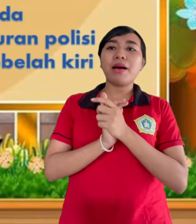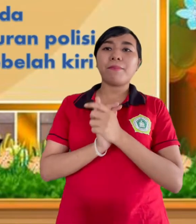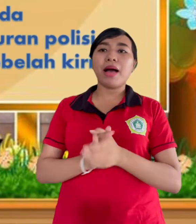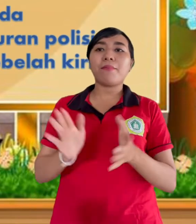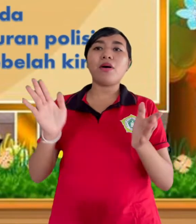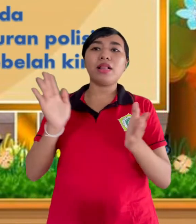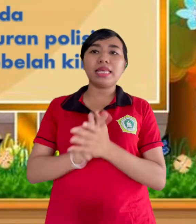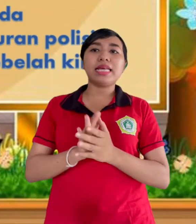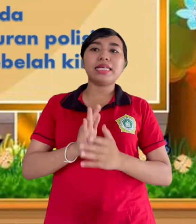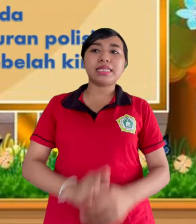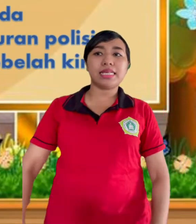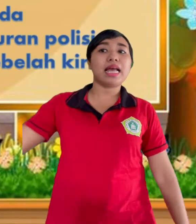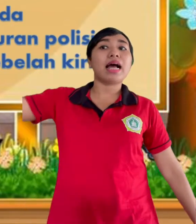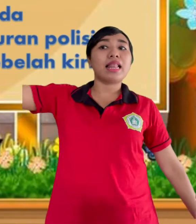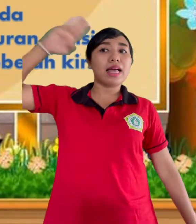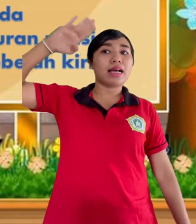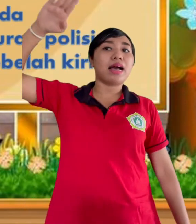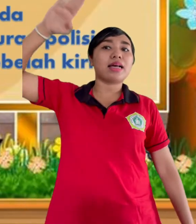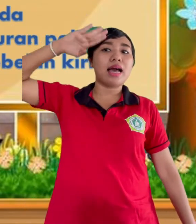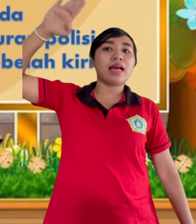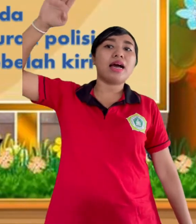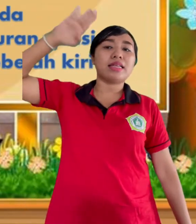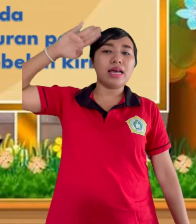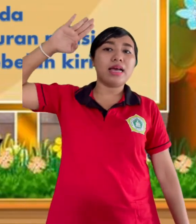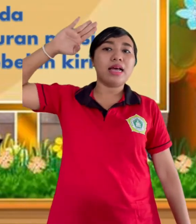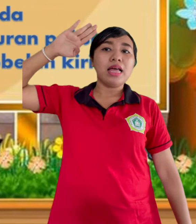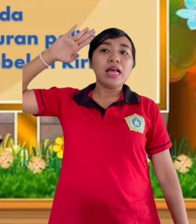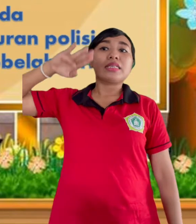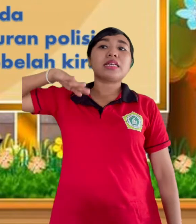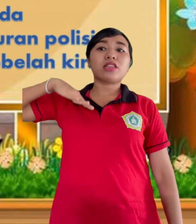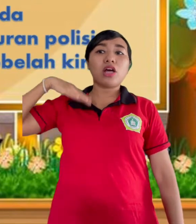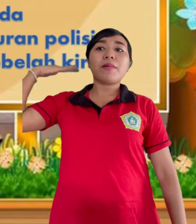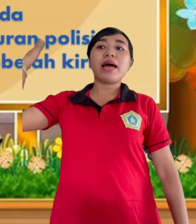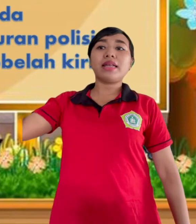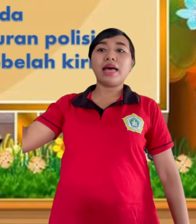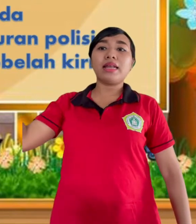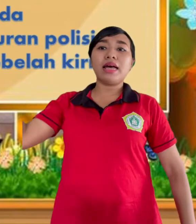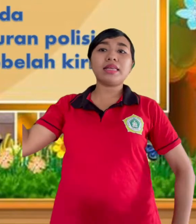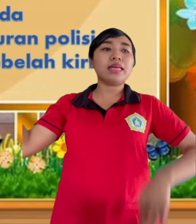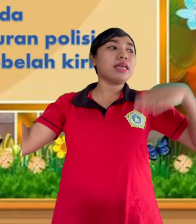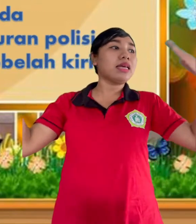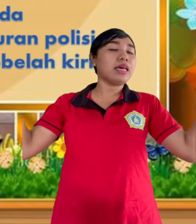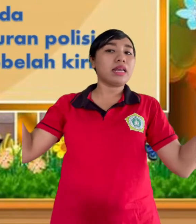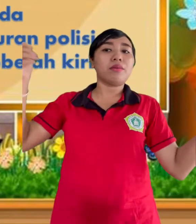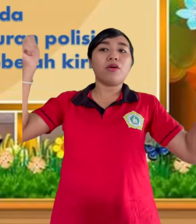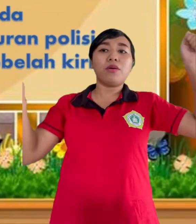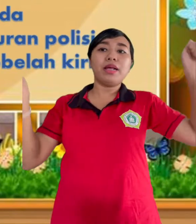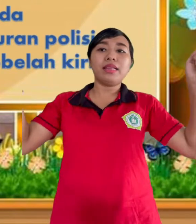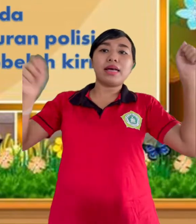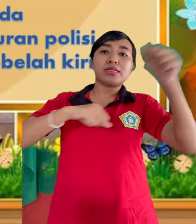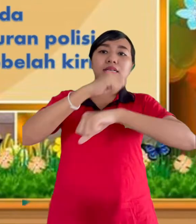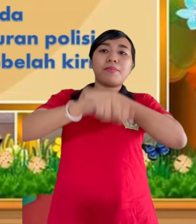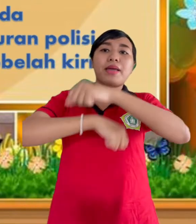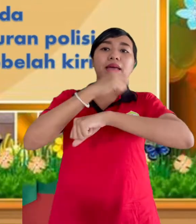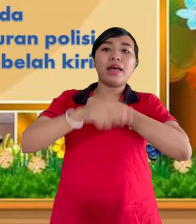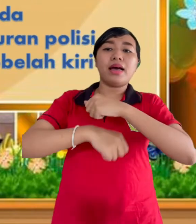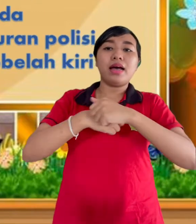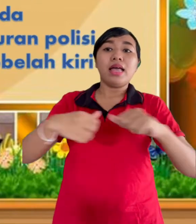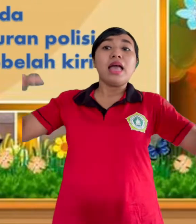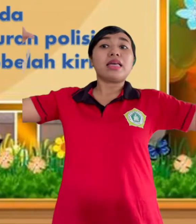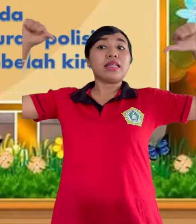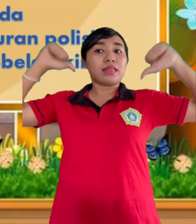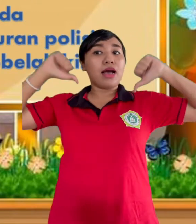Ada Bapak Polisi, alangkah gagahnya. Stop kanan dan kiri mobil dan